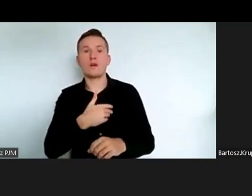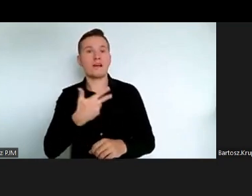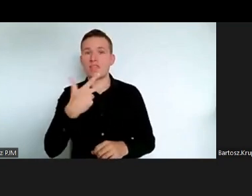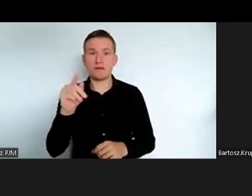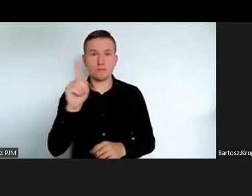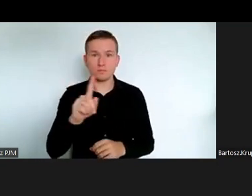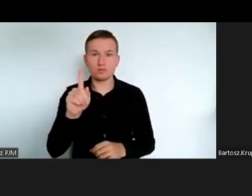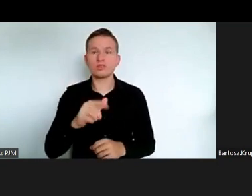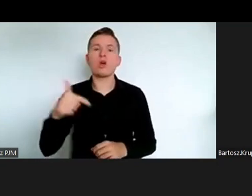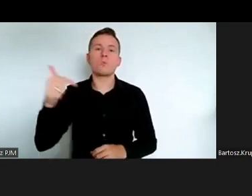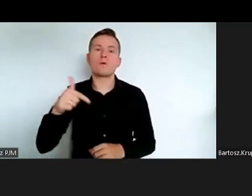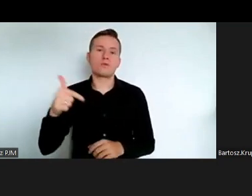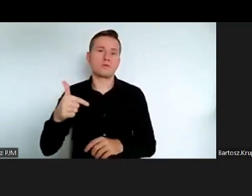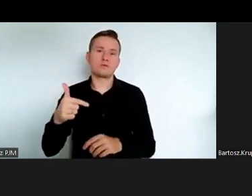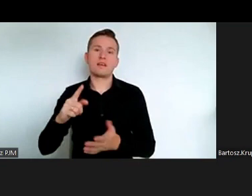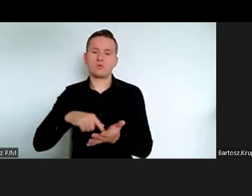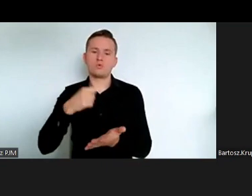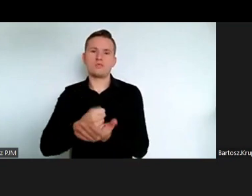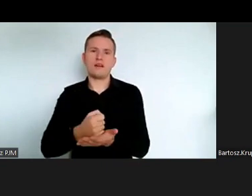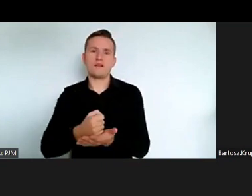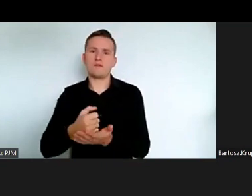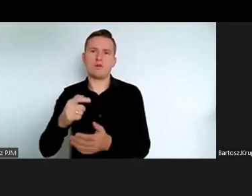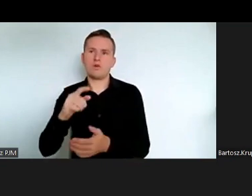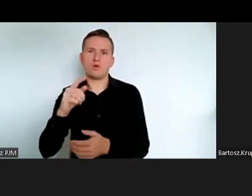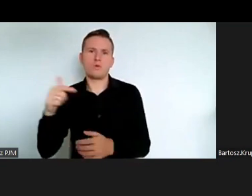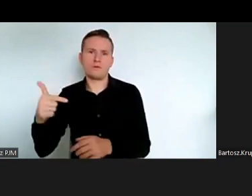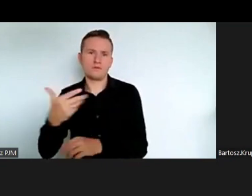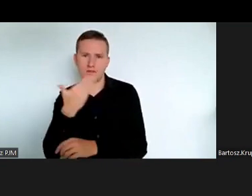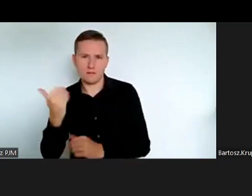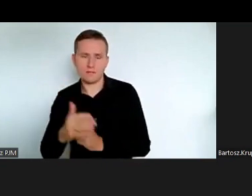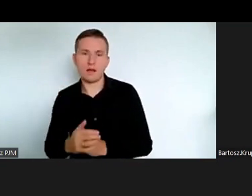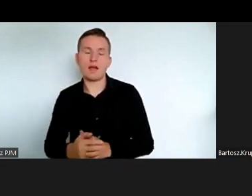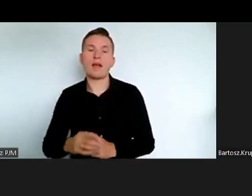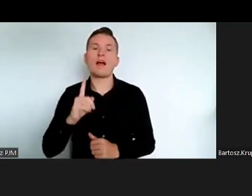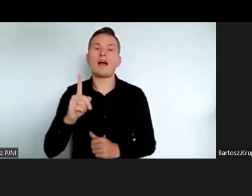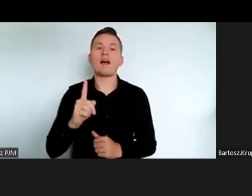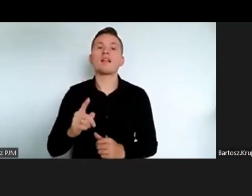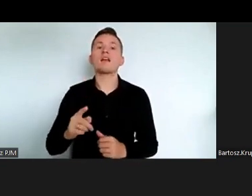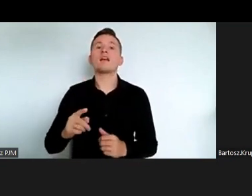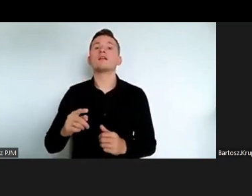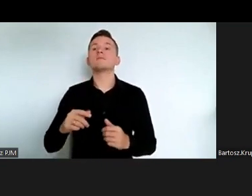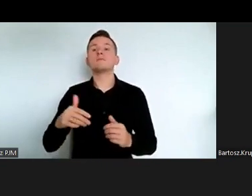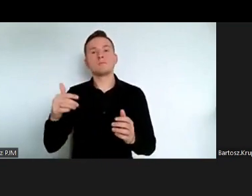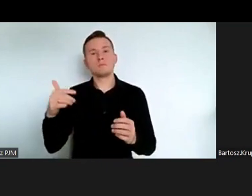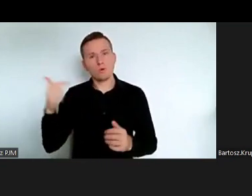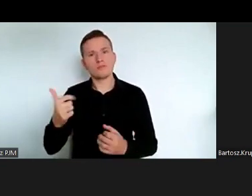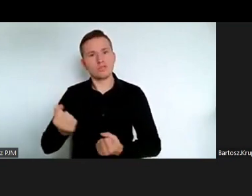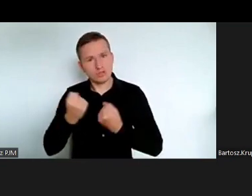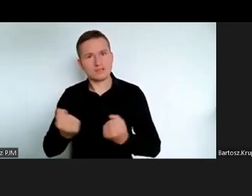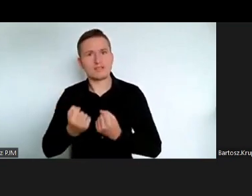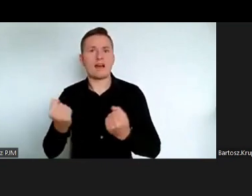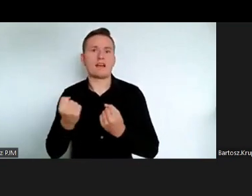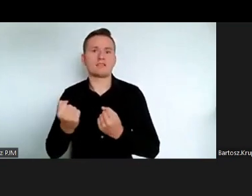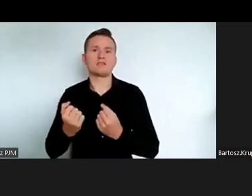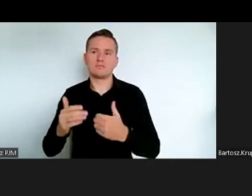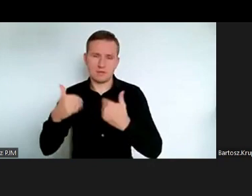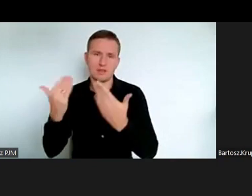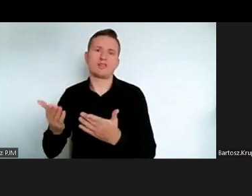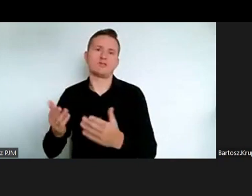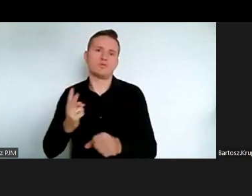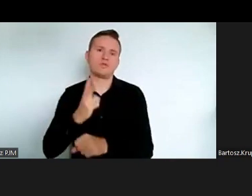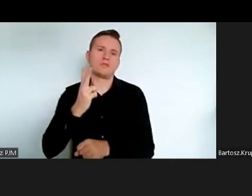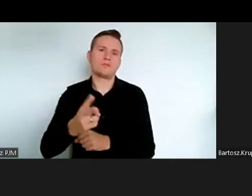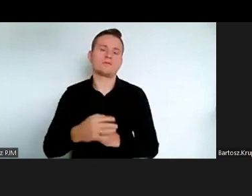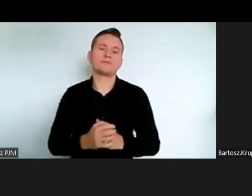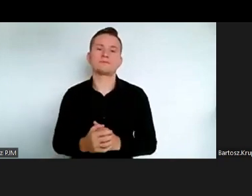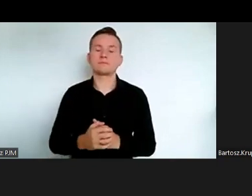obowiązku, natomiast ustawa wskazuje, że powinny o tą dostępność dbać i działać, żeby ją zapewniać.